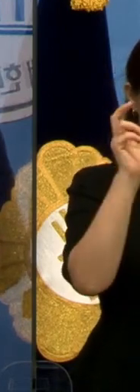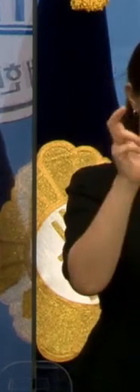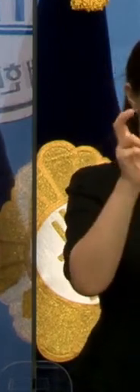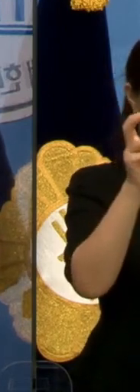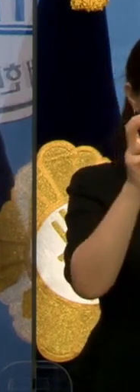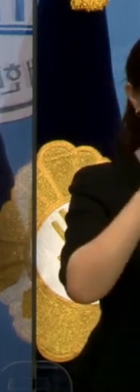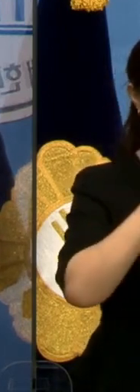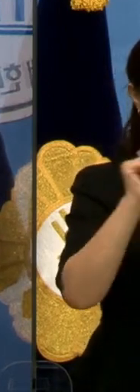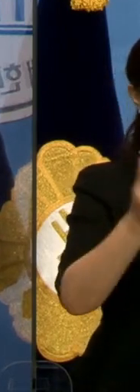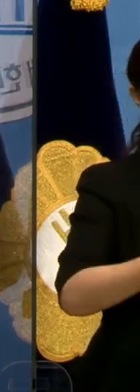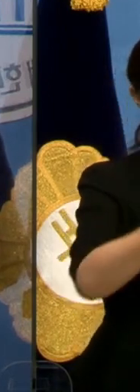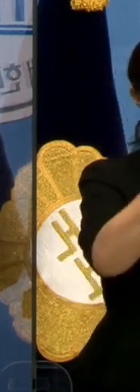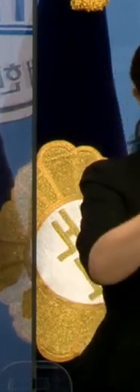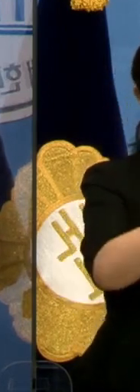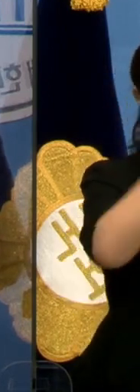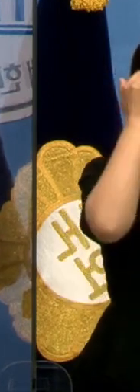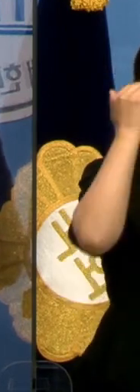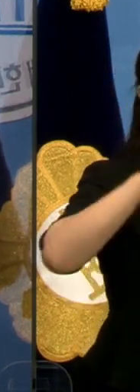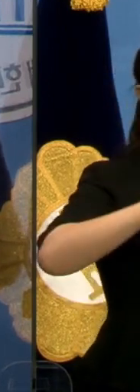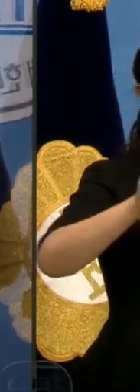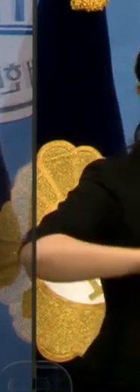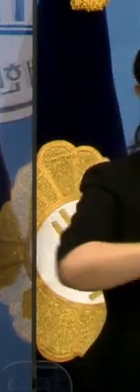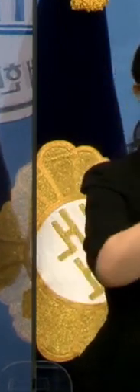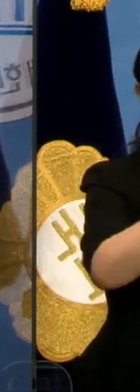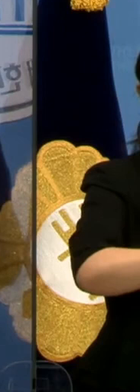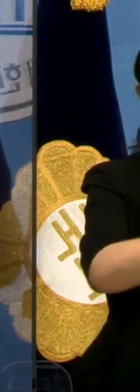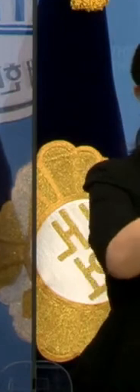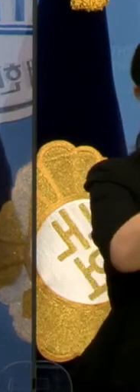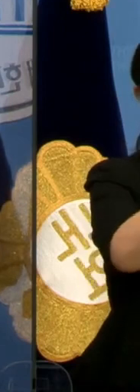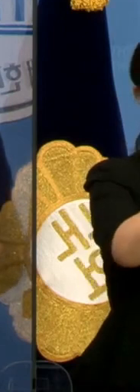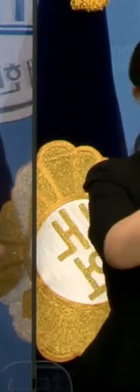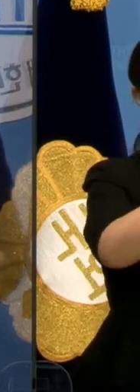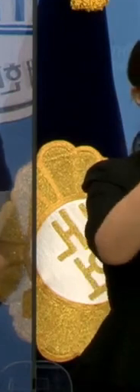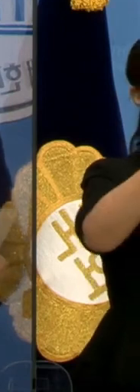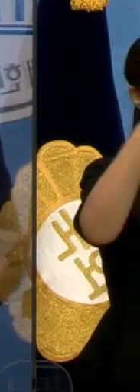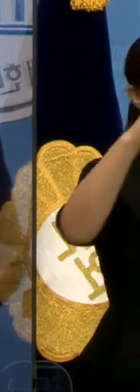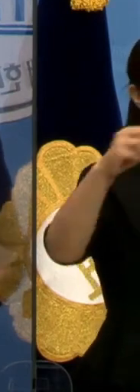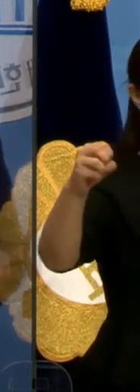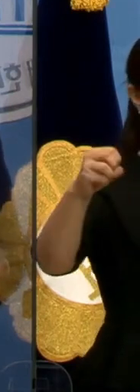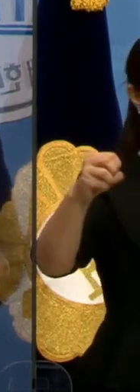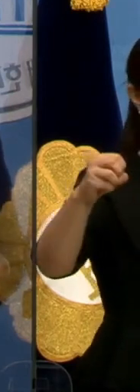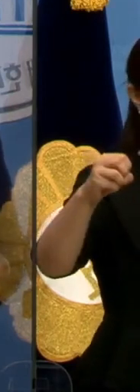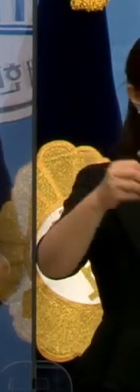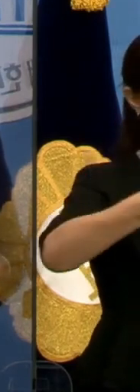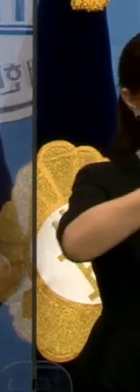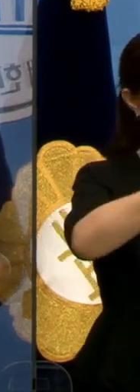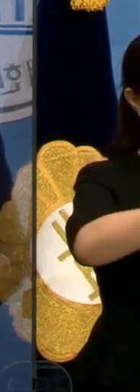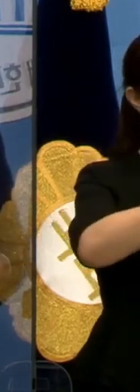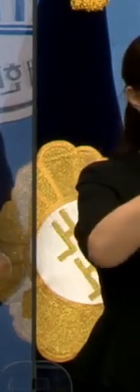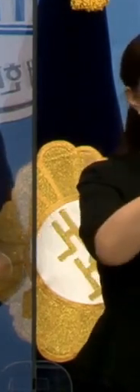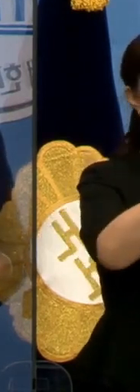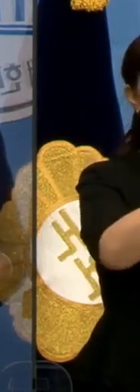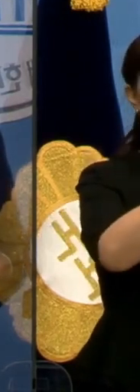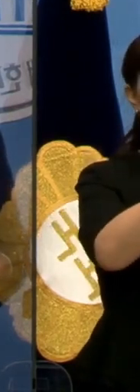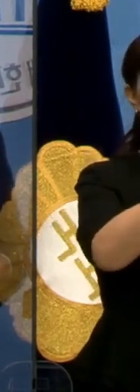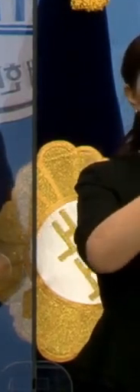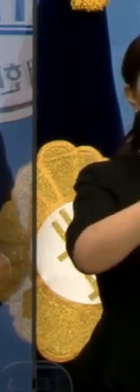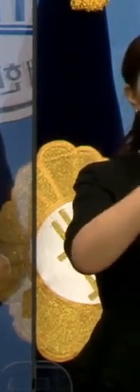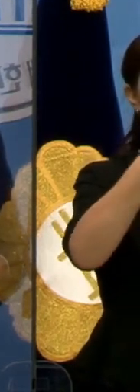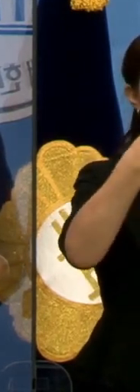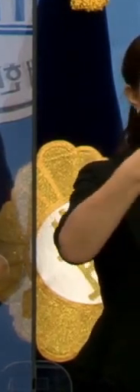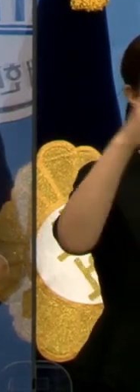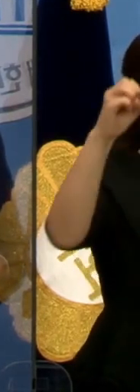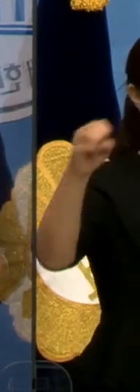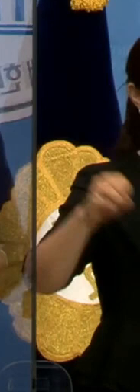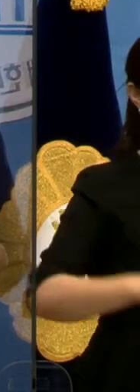법인 소유 토지의 75.7%를 가액으로는 73.3%를 갖고 있습니다.